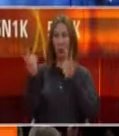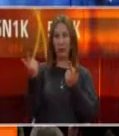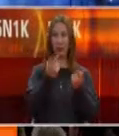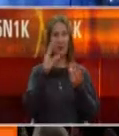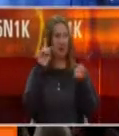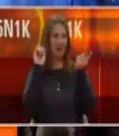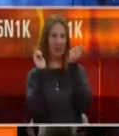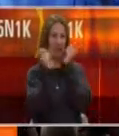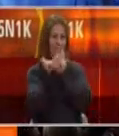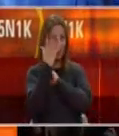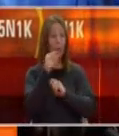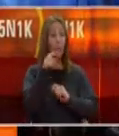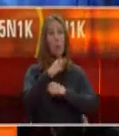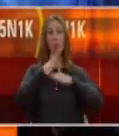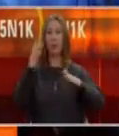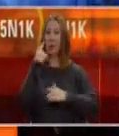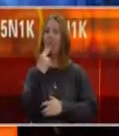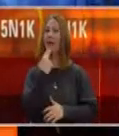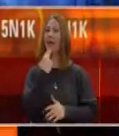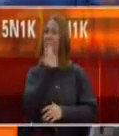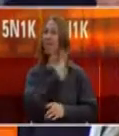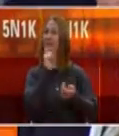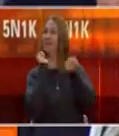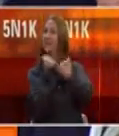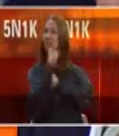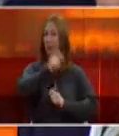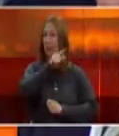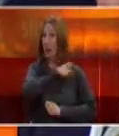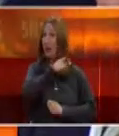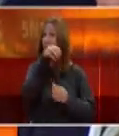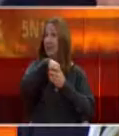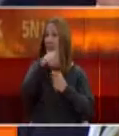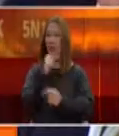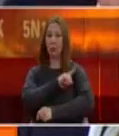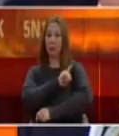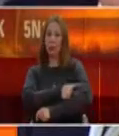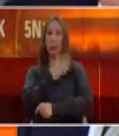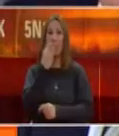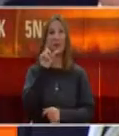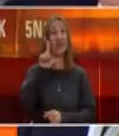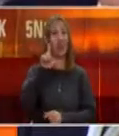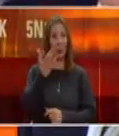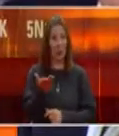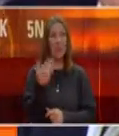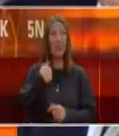bir değişiklik olacaksa bu büyük ihtimalle kadınlar tarafından yapılacak. Bunun için de biraz güçlenmeye ihtiyacımız var.